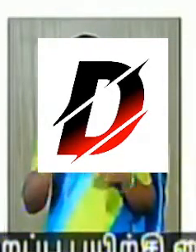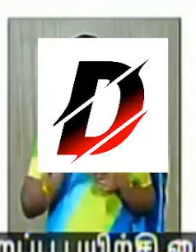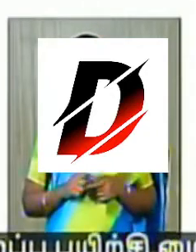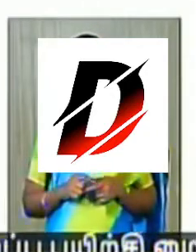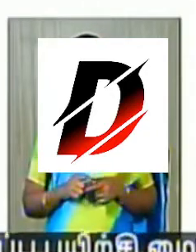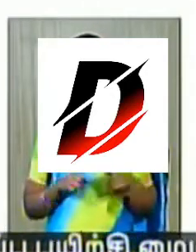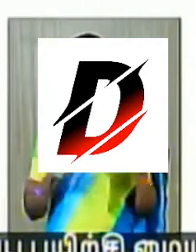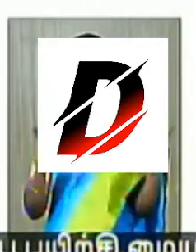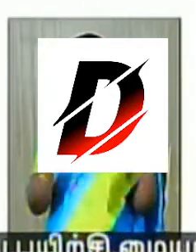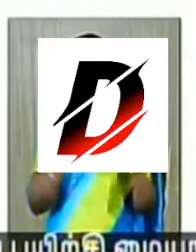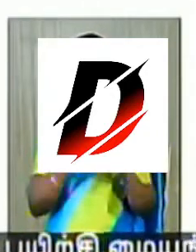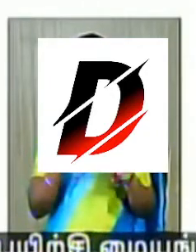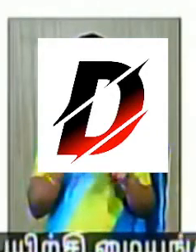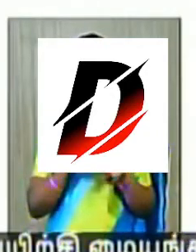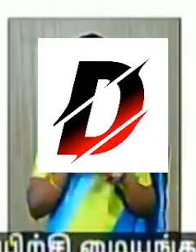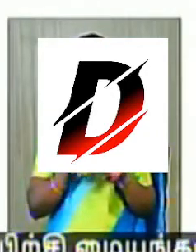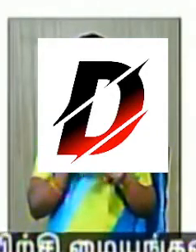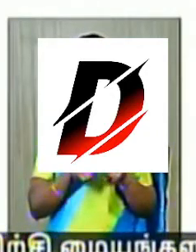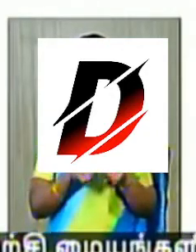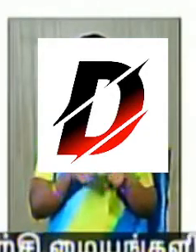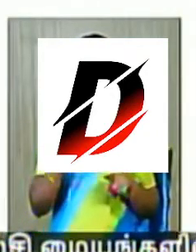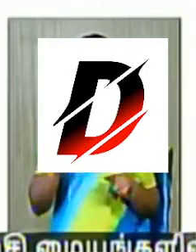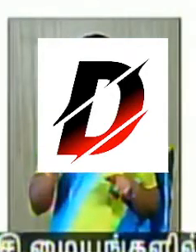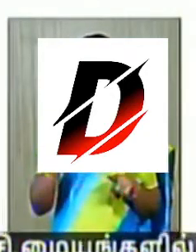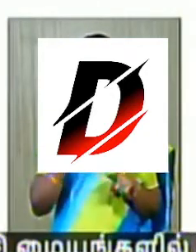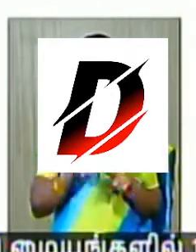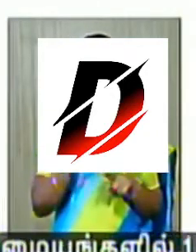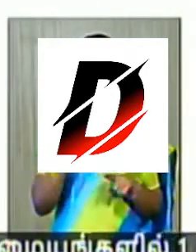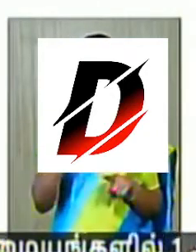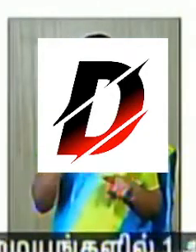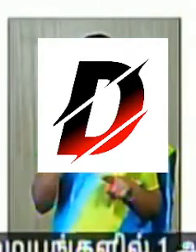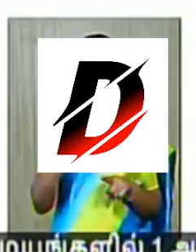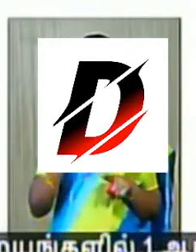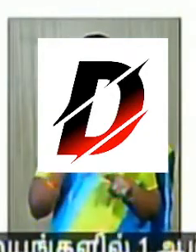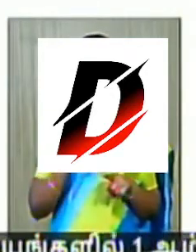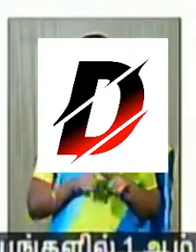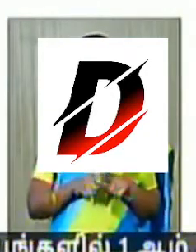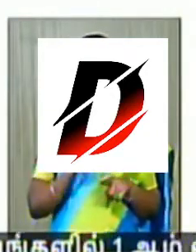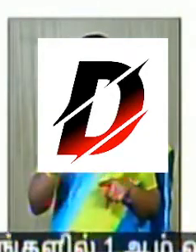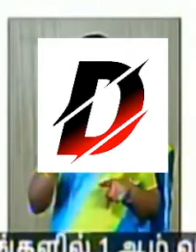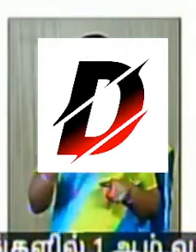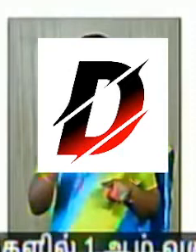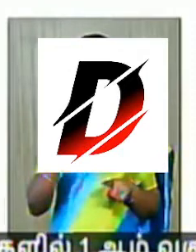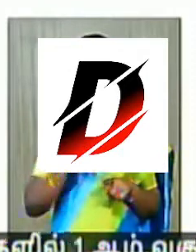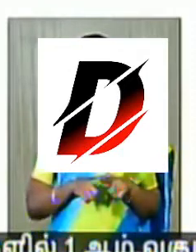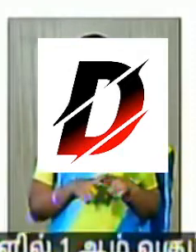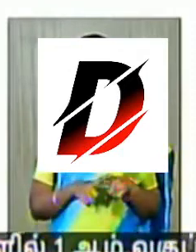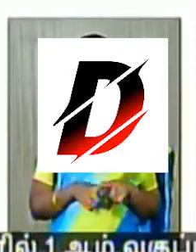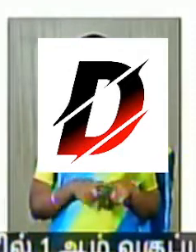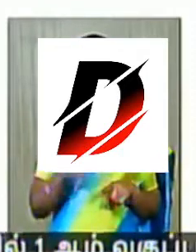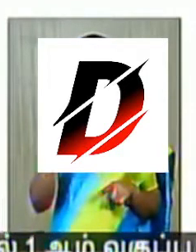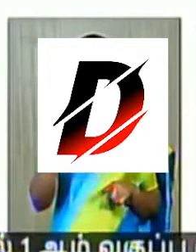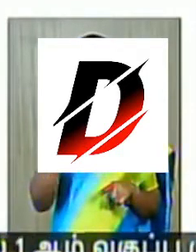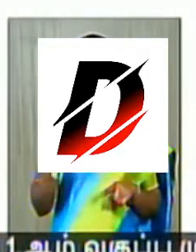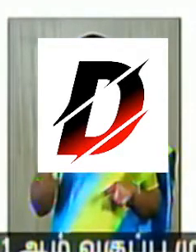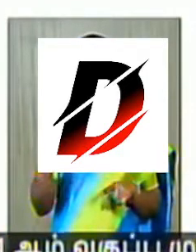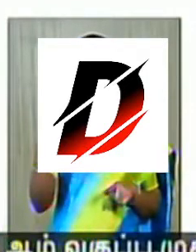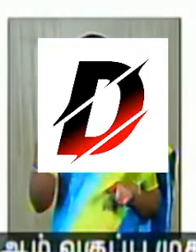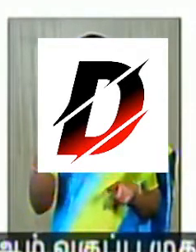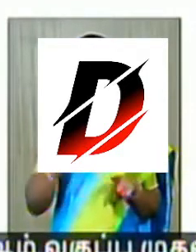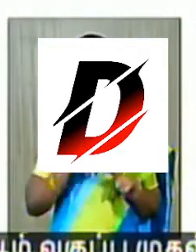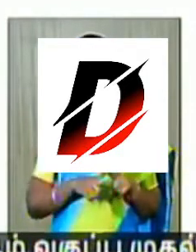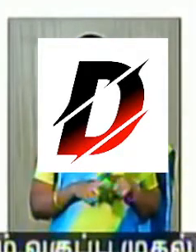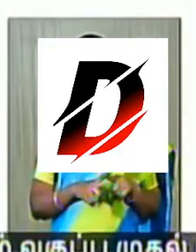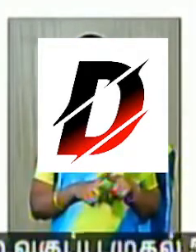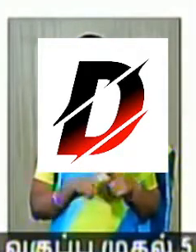பெருக்குனா டூ எக்ஸ் ஸ்கொயர், அதே டூ எக்ஸால் டூவை பெருக்குனா ஃபோர் எக்ஸ், மைனஸ் த்ரீயால் எக்ஸை பெருக்கினால் மைனஸ்